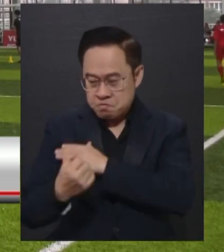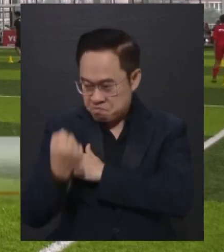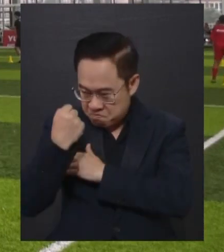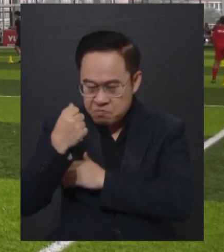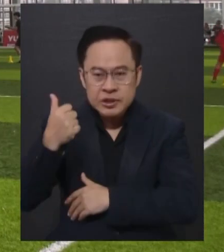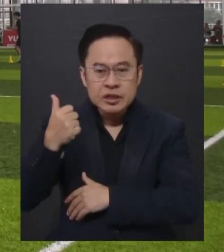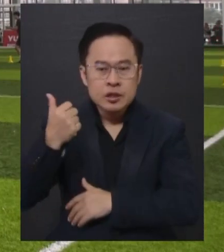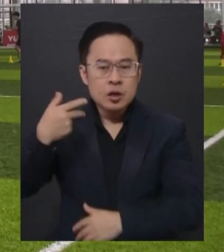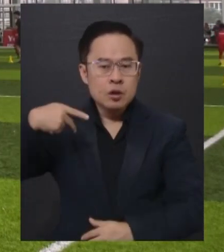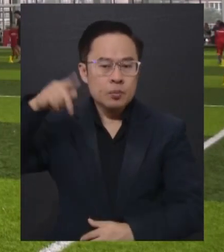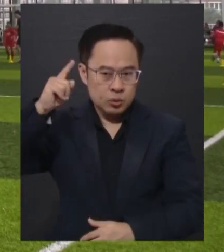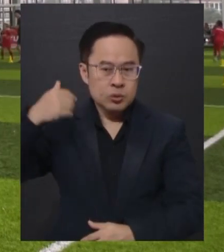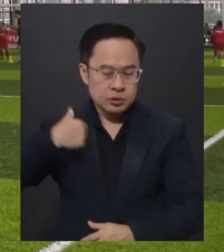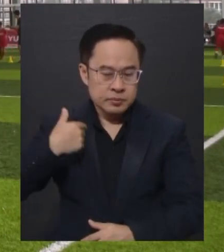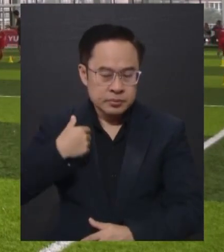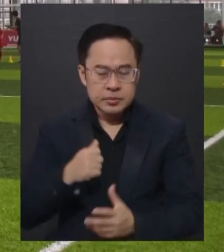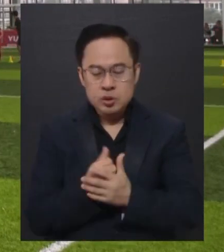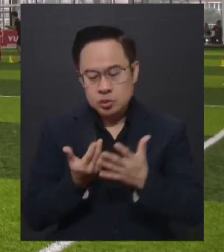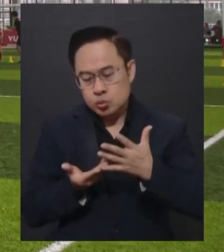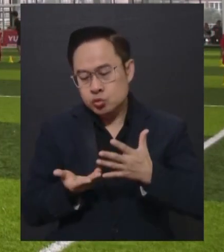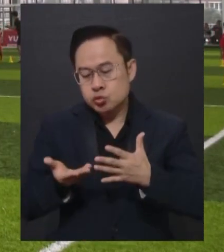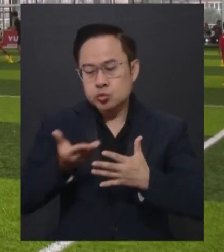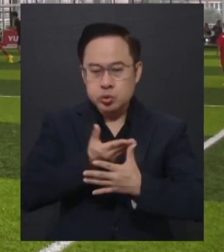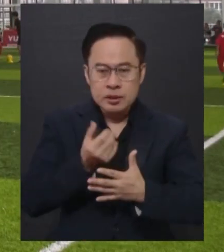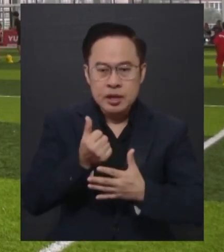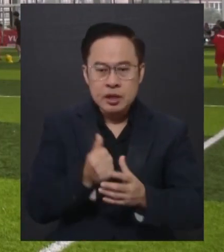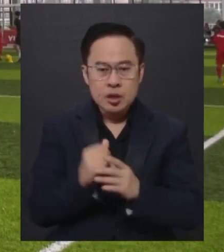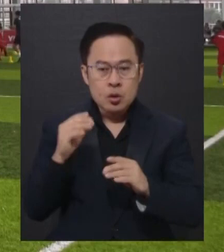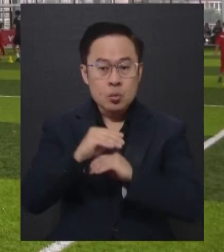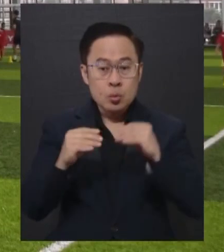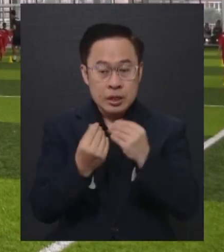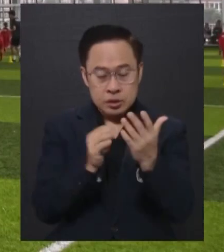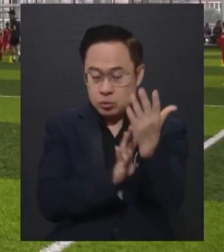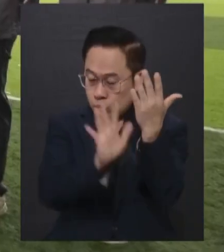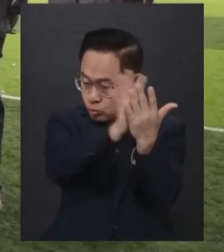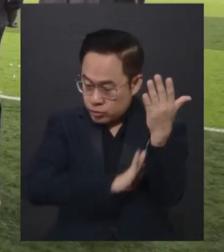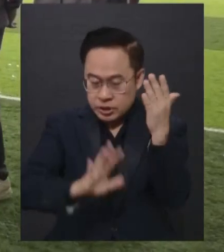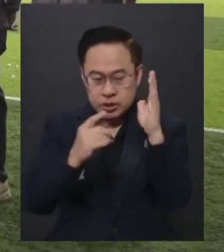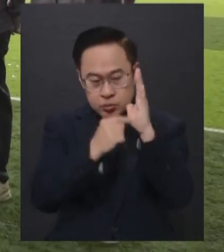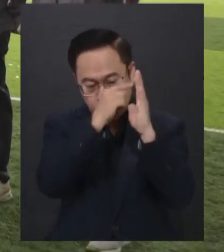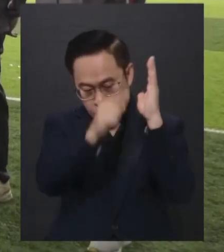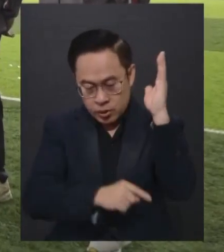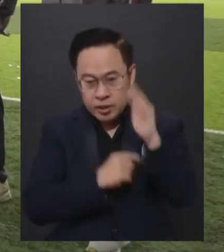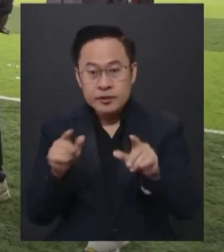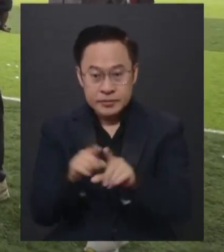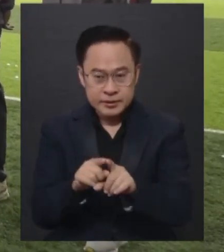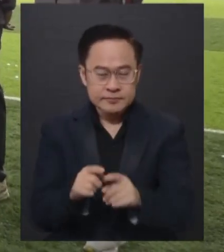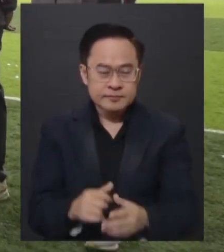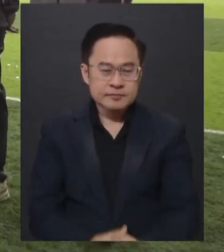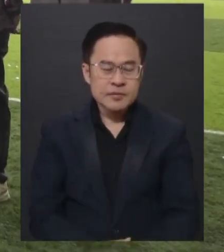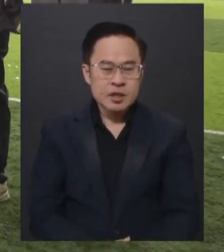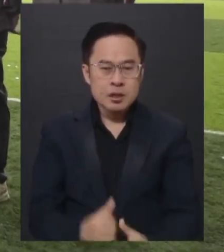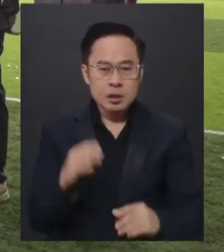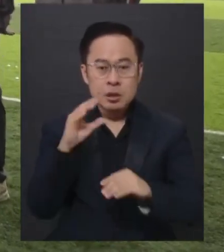ากนะครับแล้วก็ที่สำคัญคือโครงการนี้จะมีทั่วประเทศด้วยนะครับครับผม และสำหรับโครงการยูซ่าฟุตบอลอินสปิ